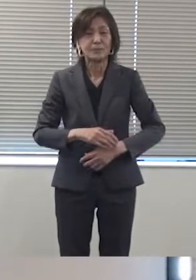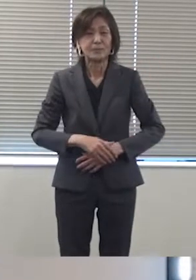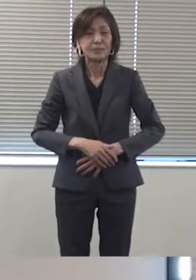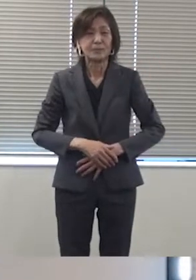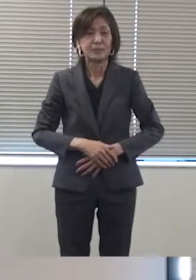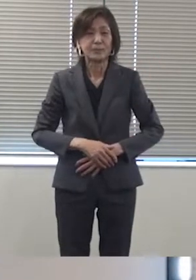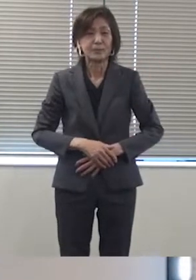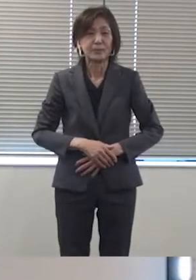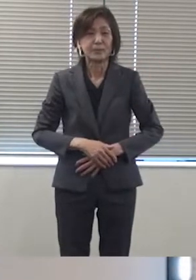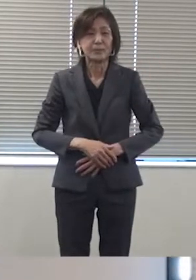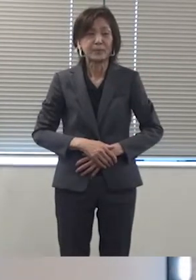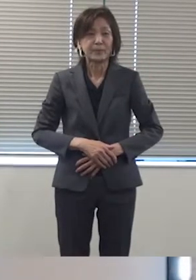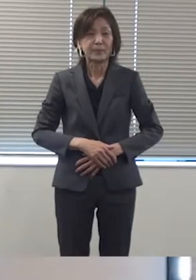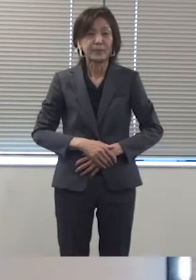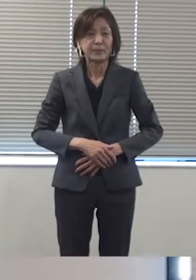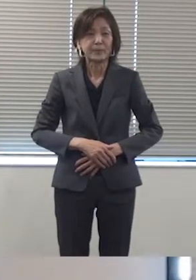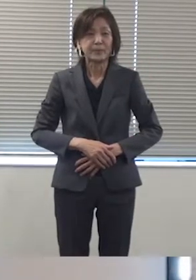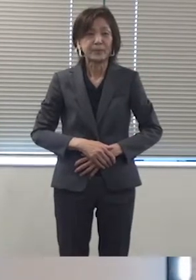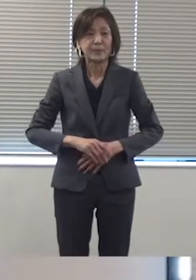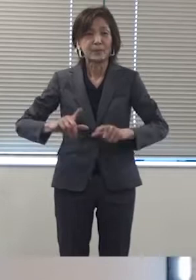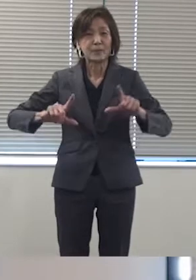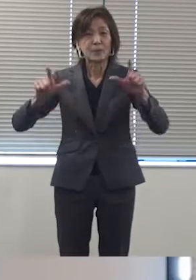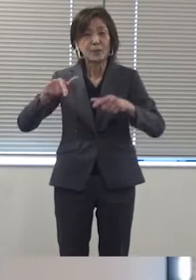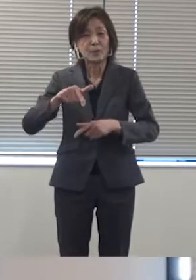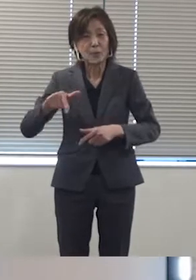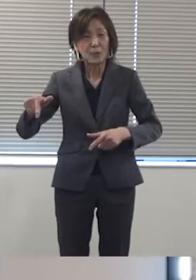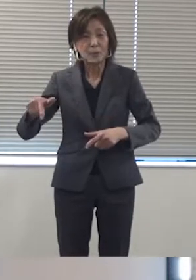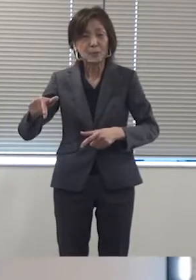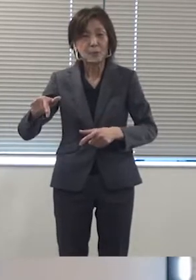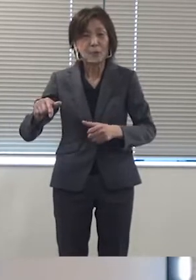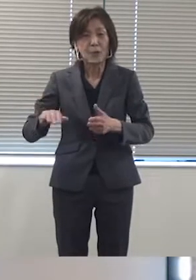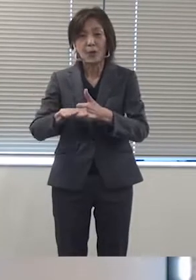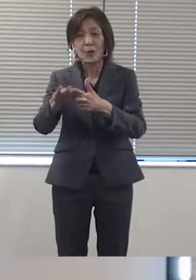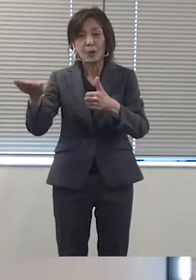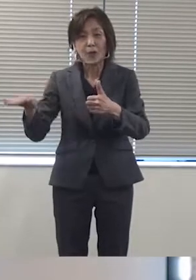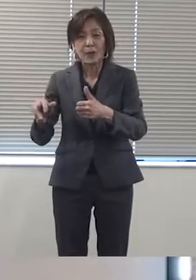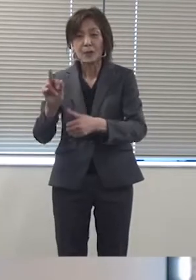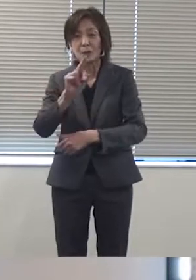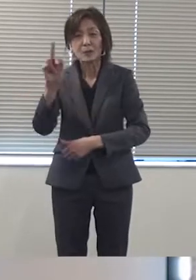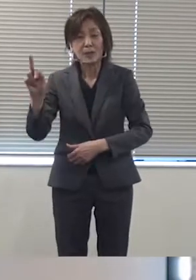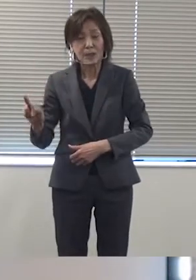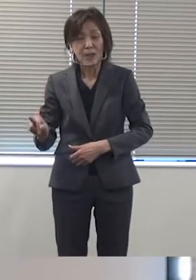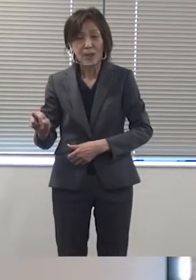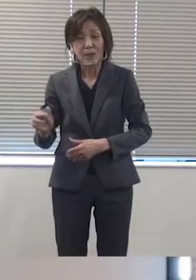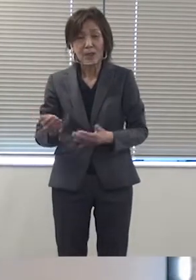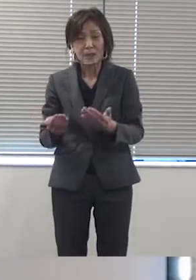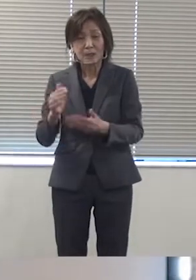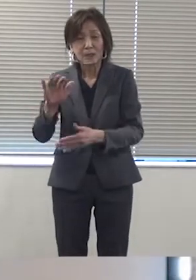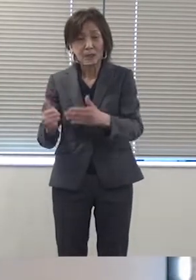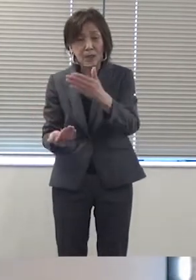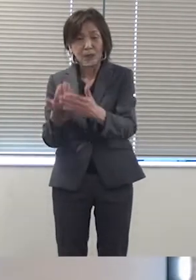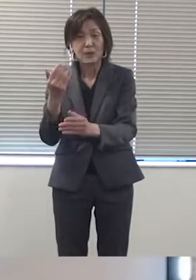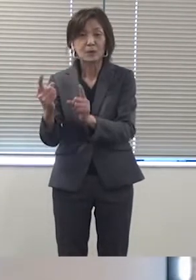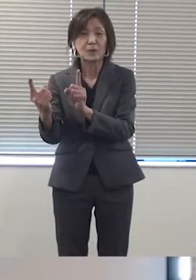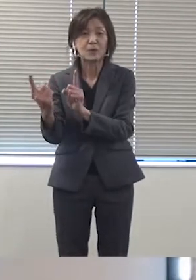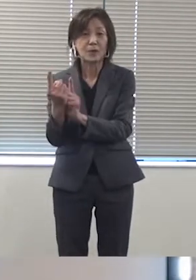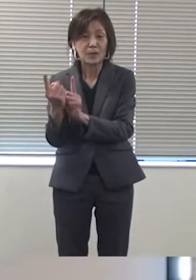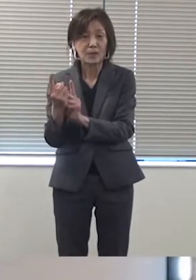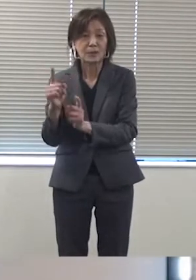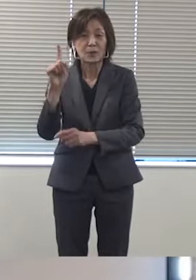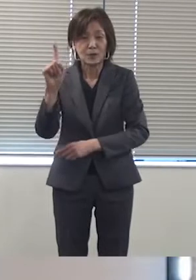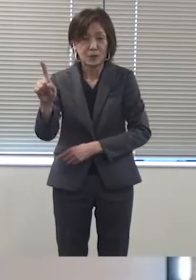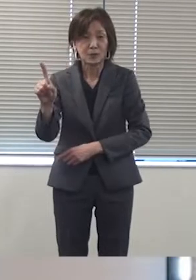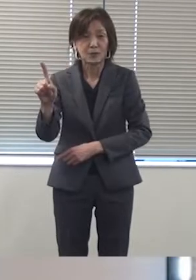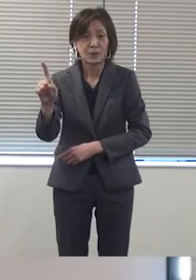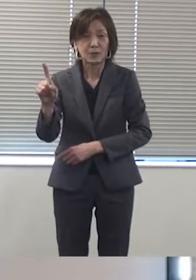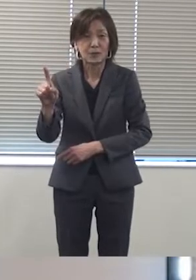下が東部の環境センターなんですが、南海トラフ地震の一つの対策なんですが、南海トラフ地震が